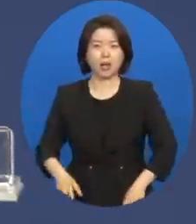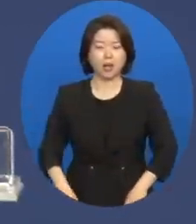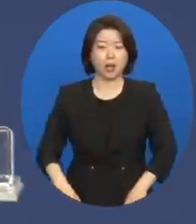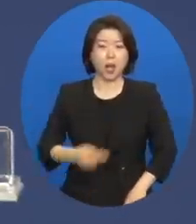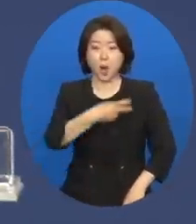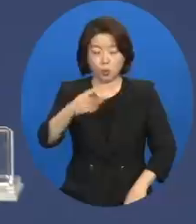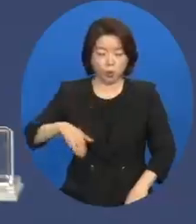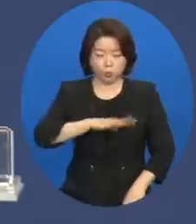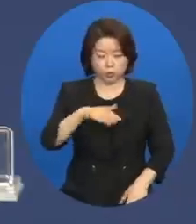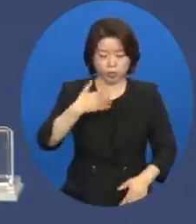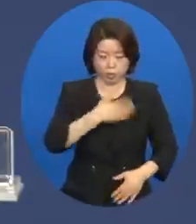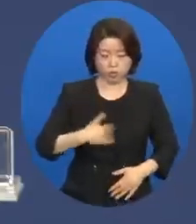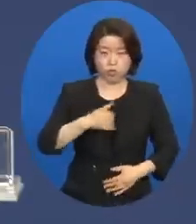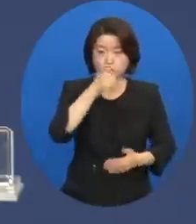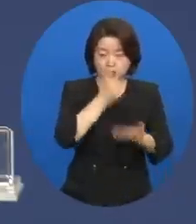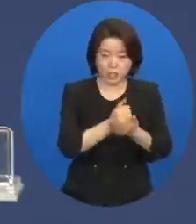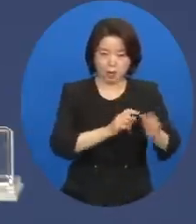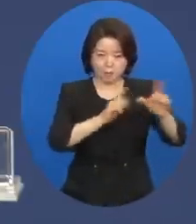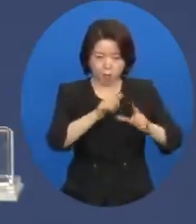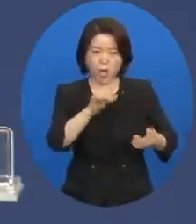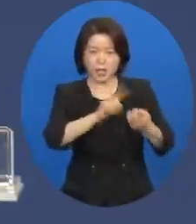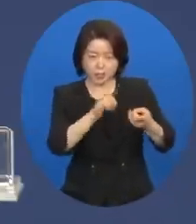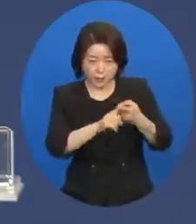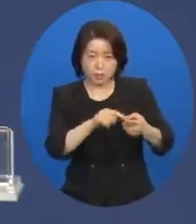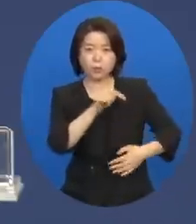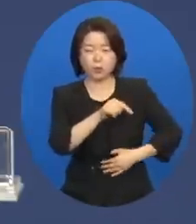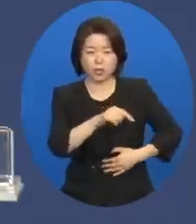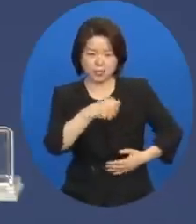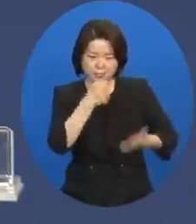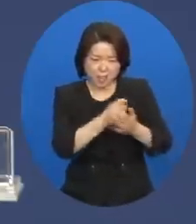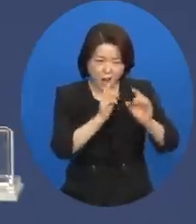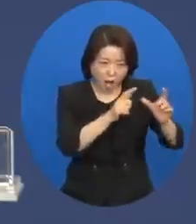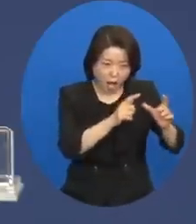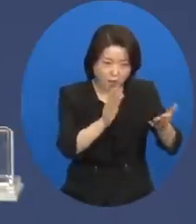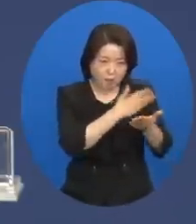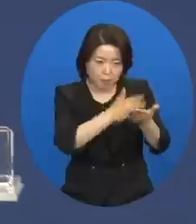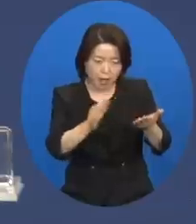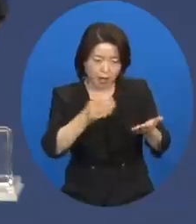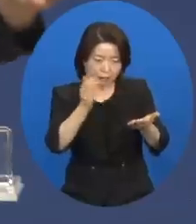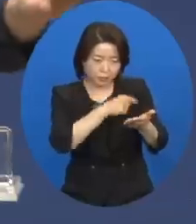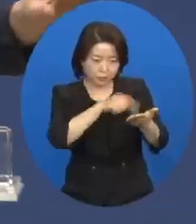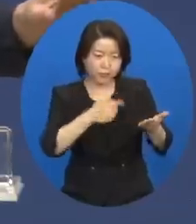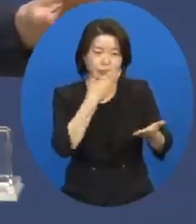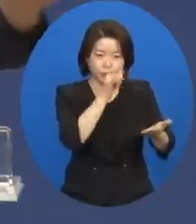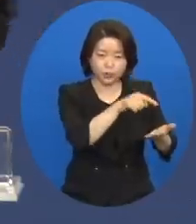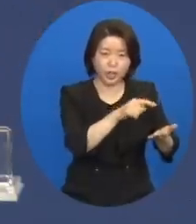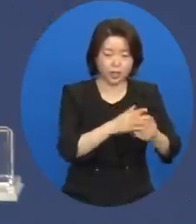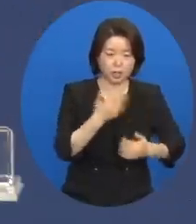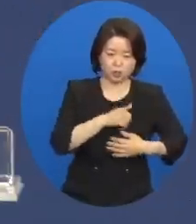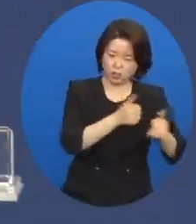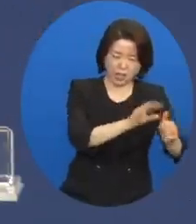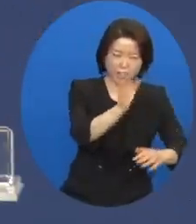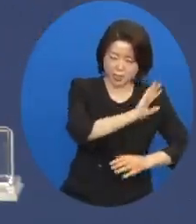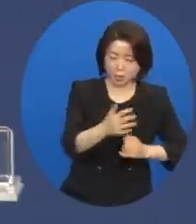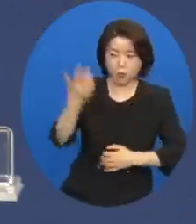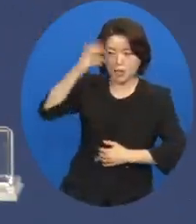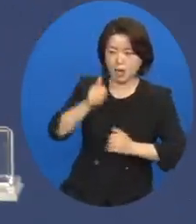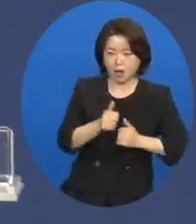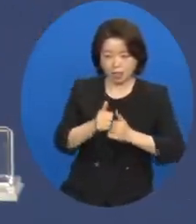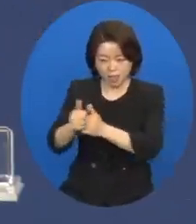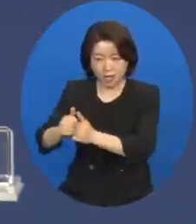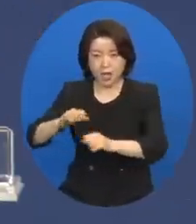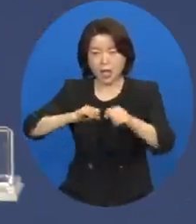우리 육신의 죄를 육신의 모양으로 보내어 육신의 죄를 정하사 갚으사 육신을 따르지 아니하고 영을 따라